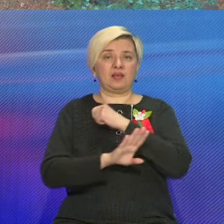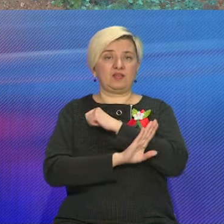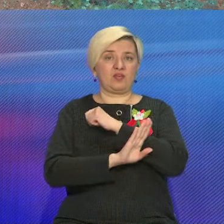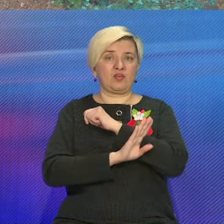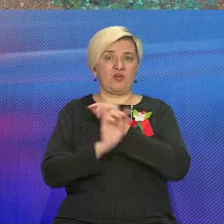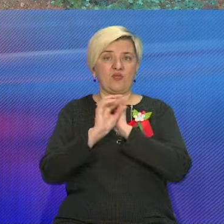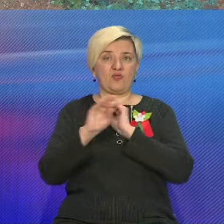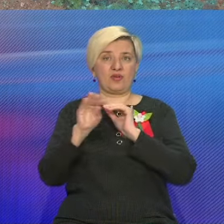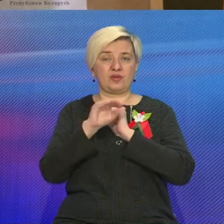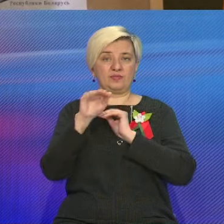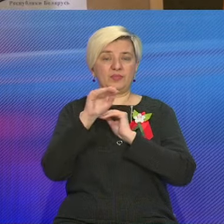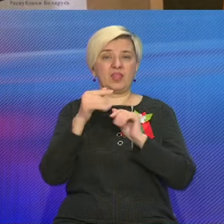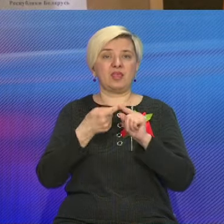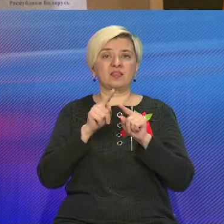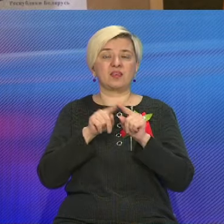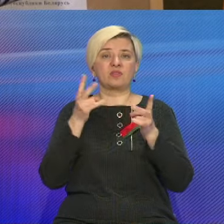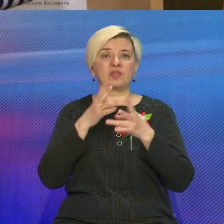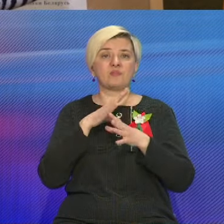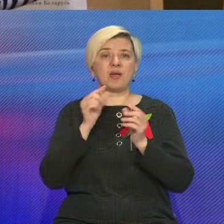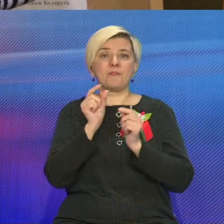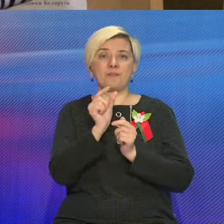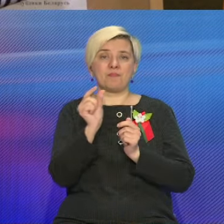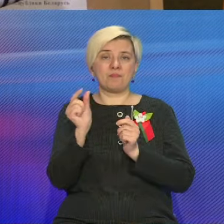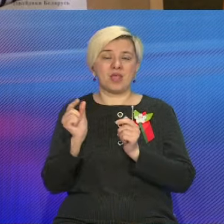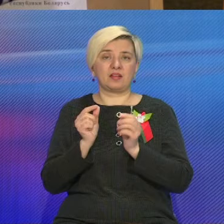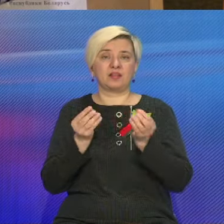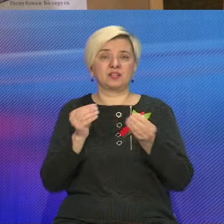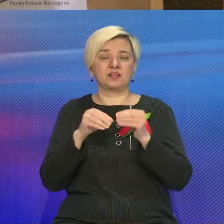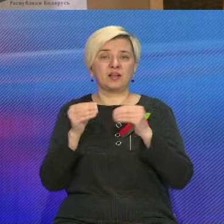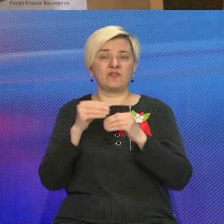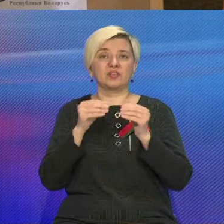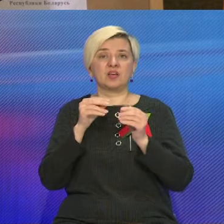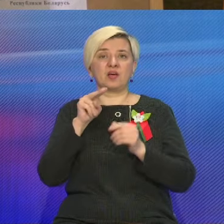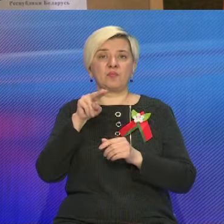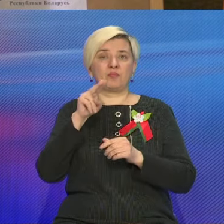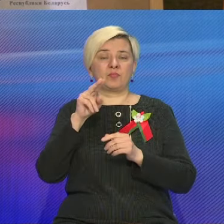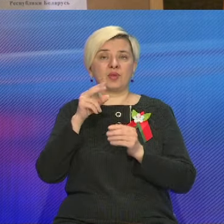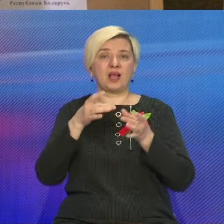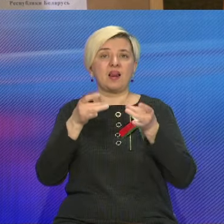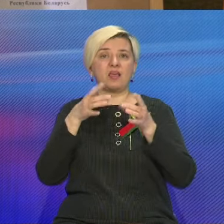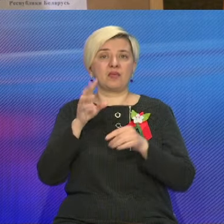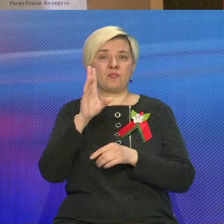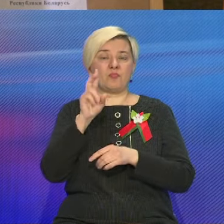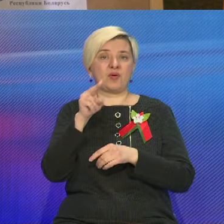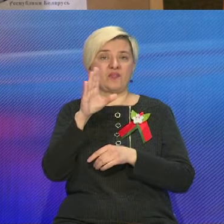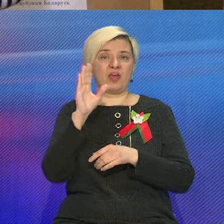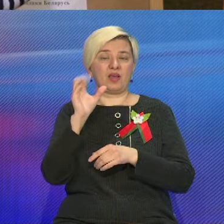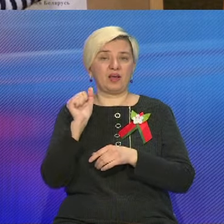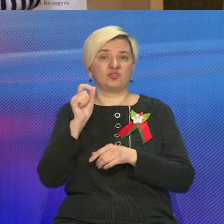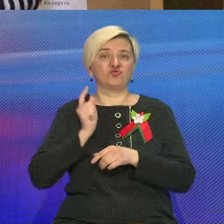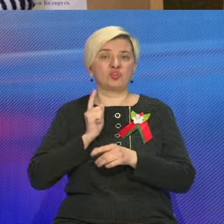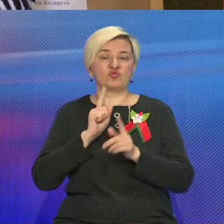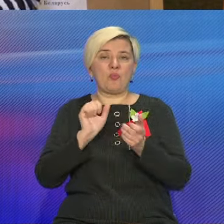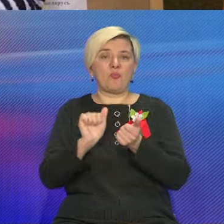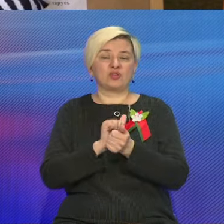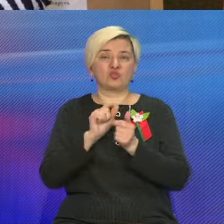надо было мелкие части склеивать друг с другом при помощи клея ПВА и ждать, чтобы они подсохли, для того, чтобы